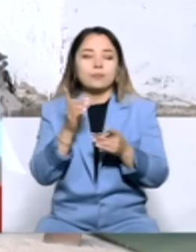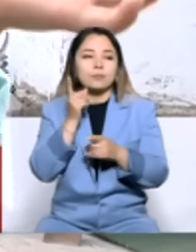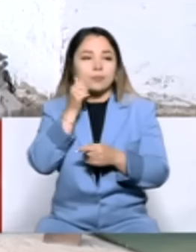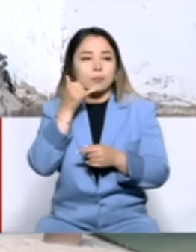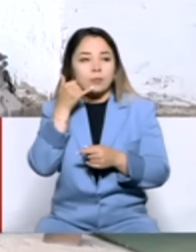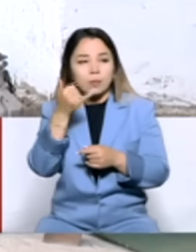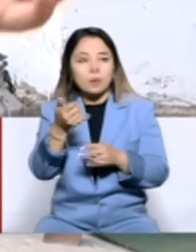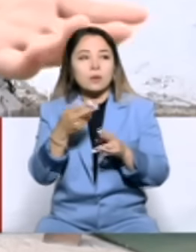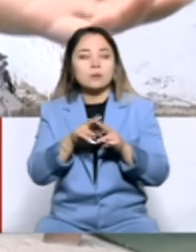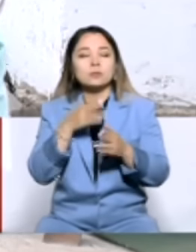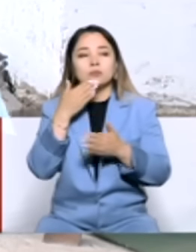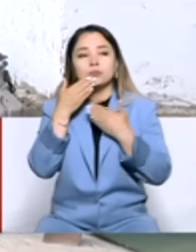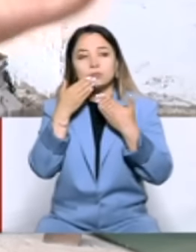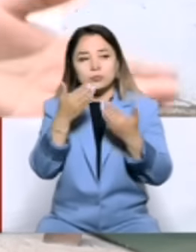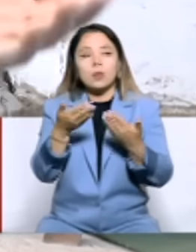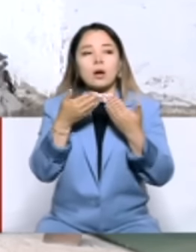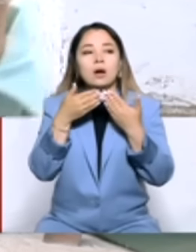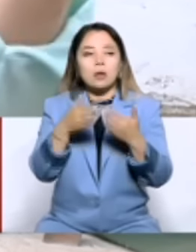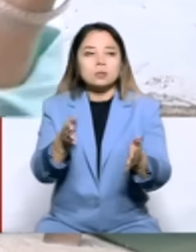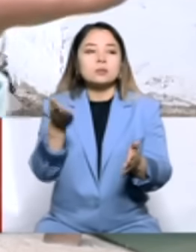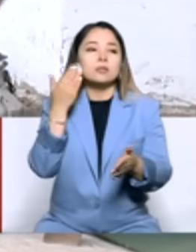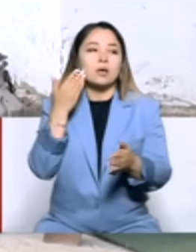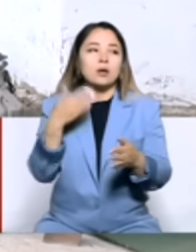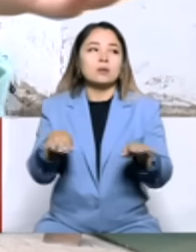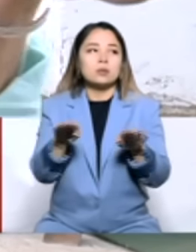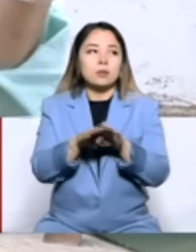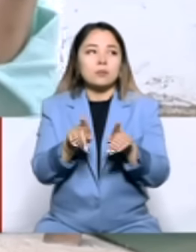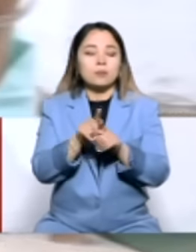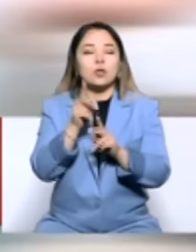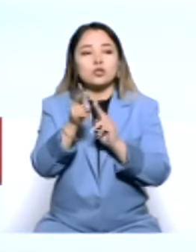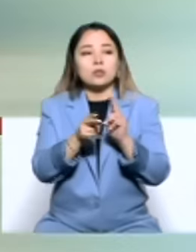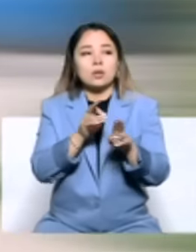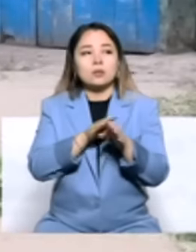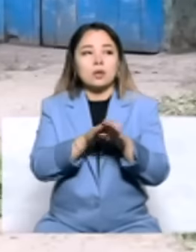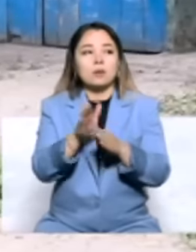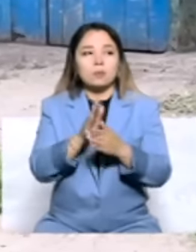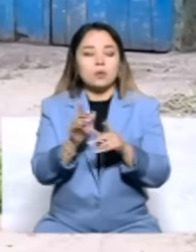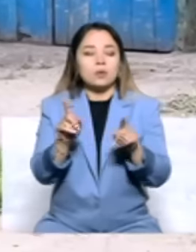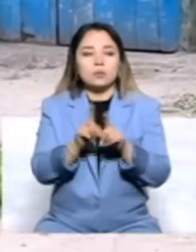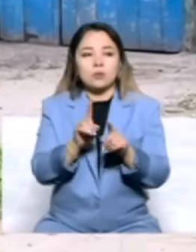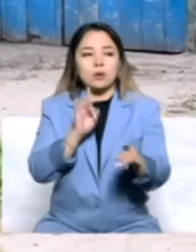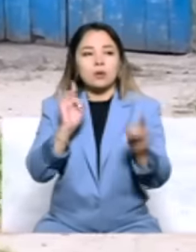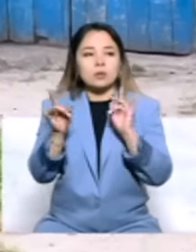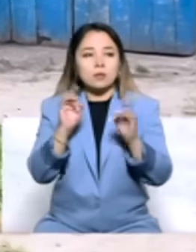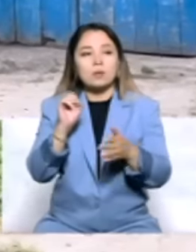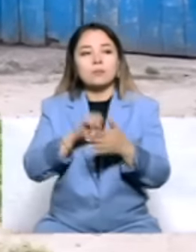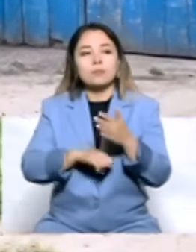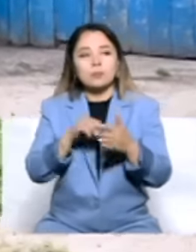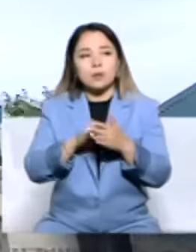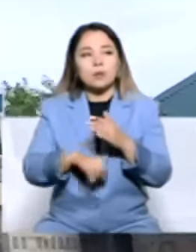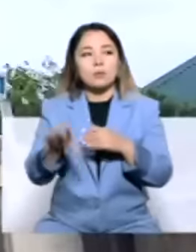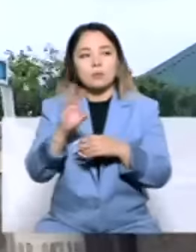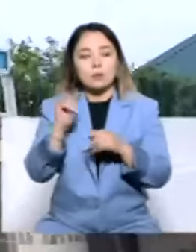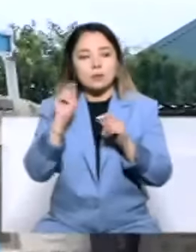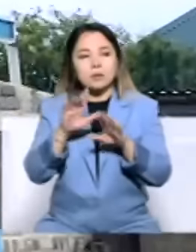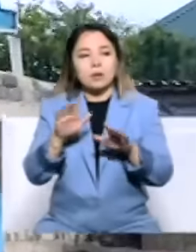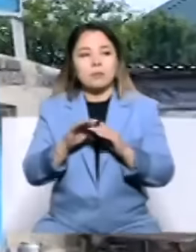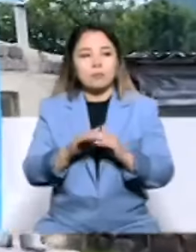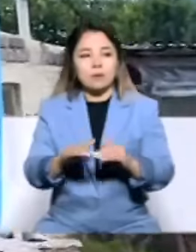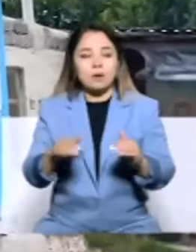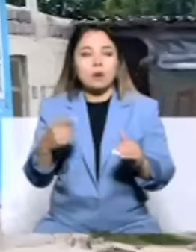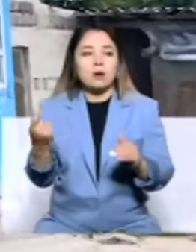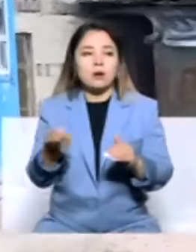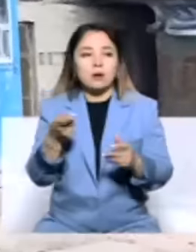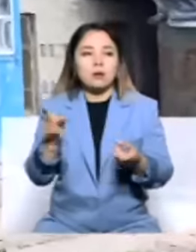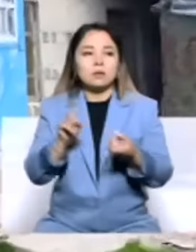менен сурай ашыңдар жол кире алмай калып, чыга алмай калдык дейбиз да. Олай дабыл кагуунун себеби ауылдагы билим ордасы бала санынын